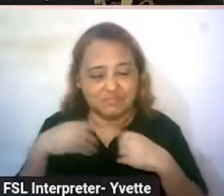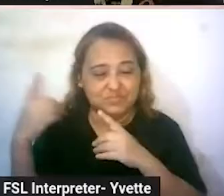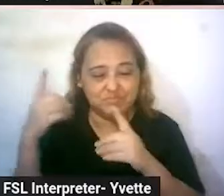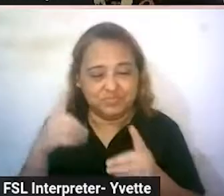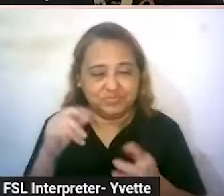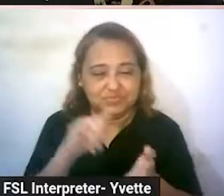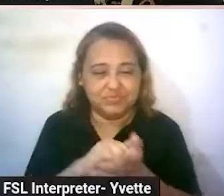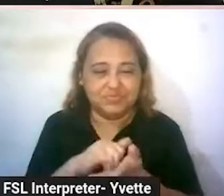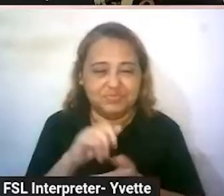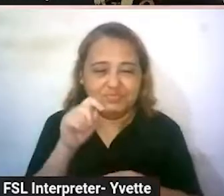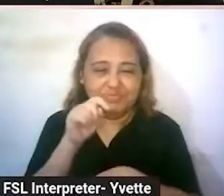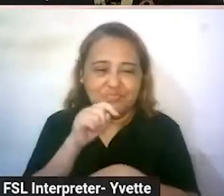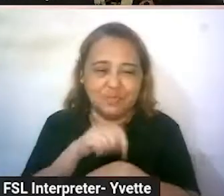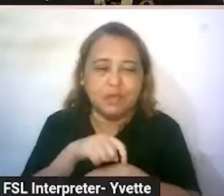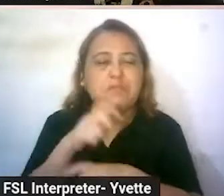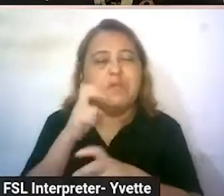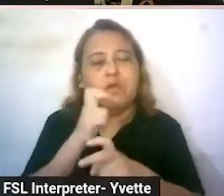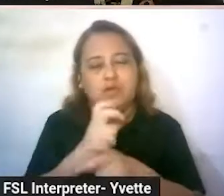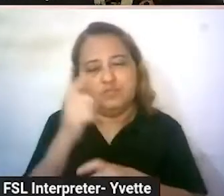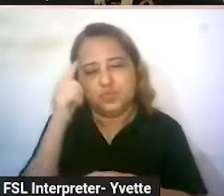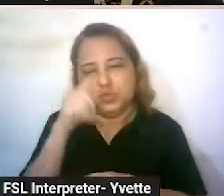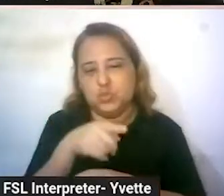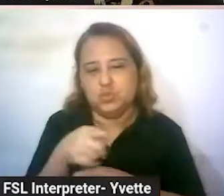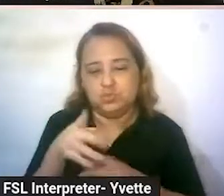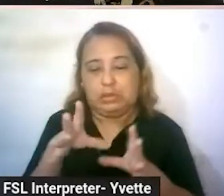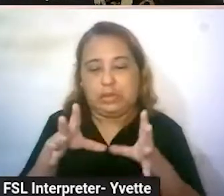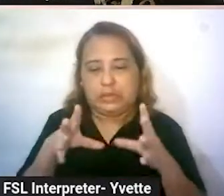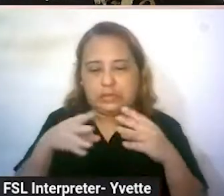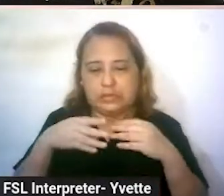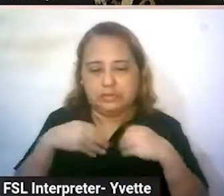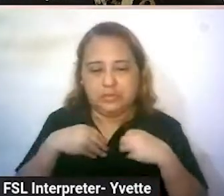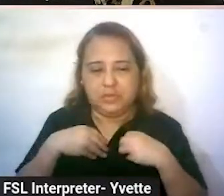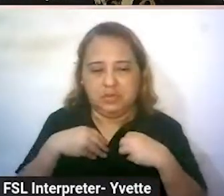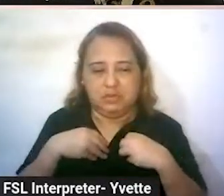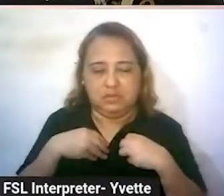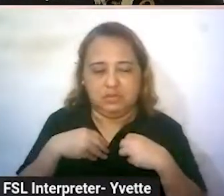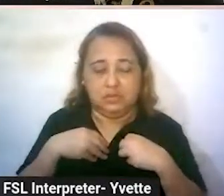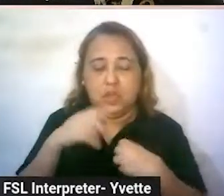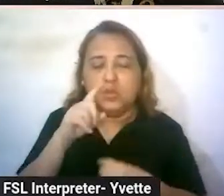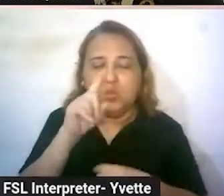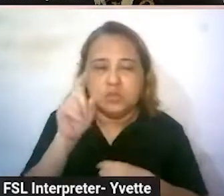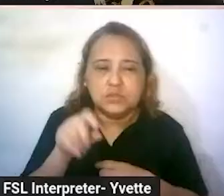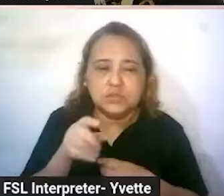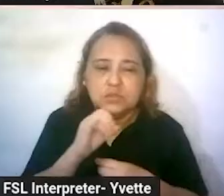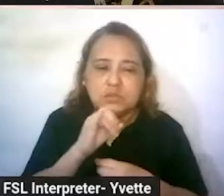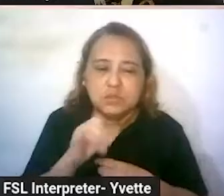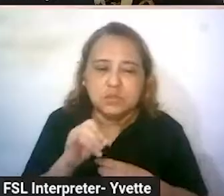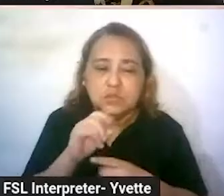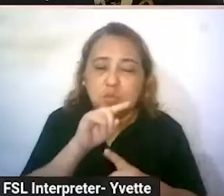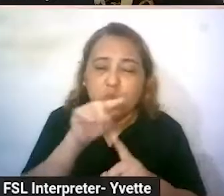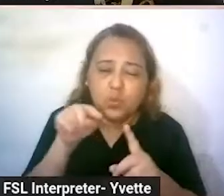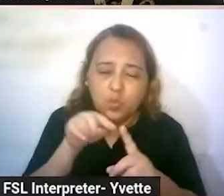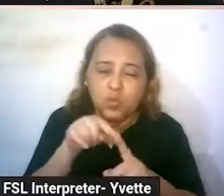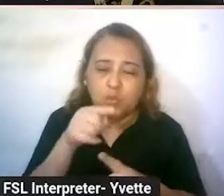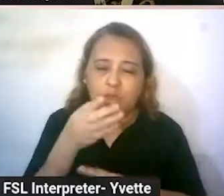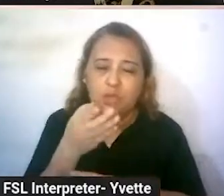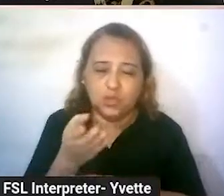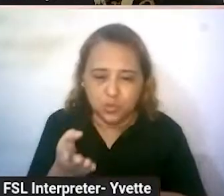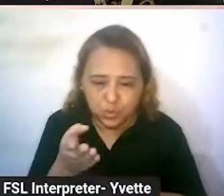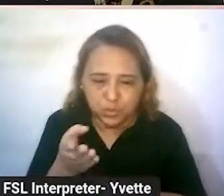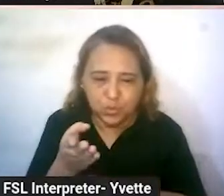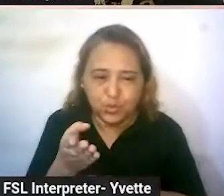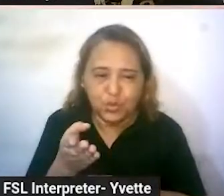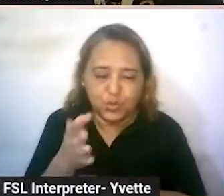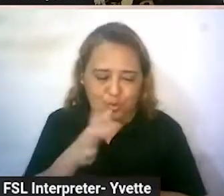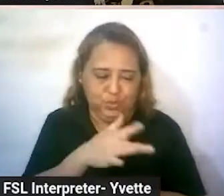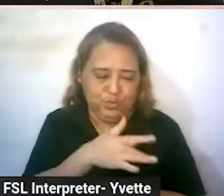kanina sinabi mo, it was hard for you, di ba, yung acceptance. Ang question is, when did you finally feel